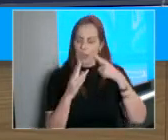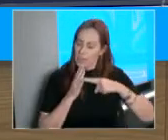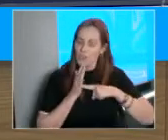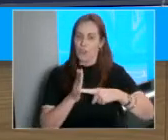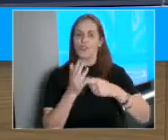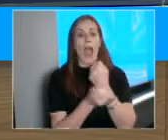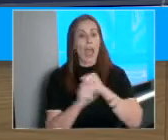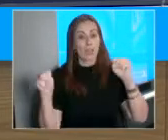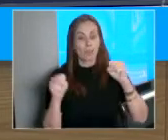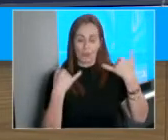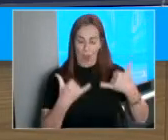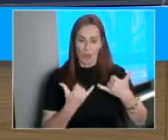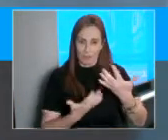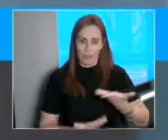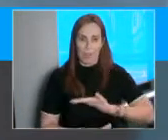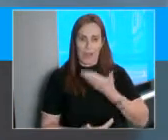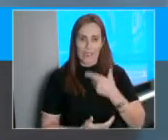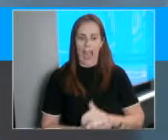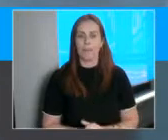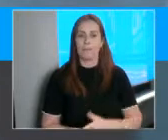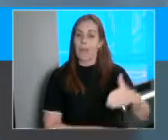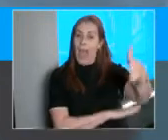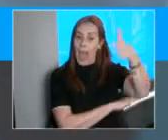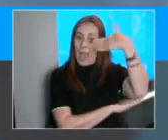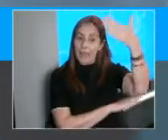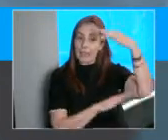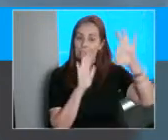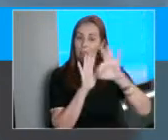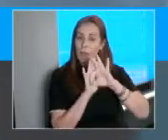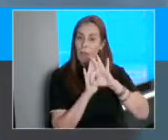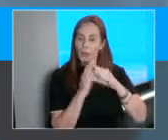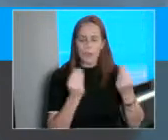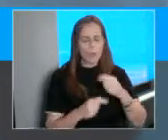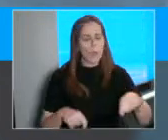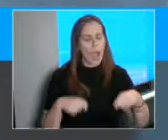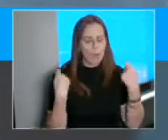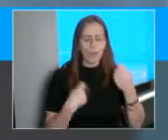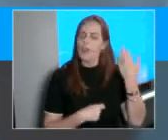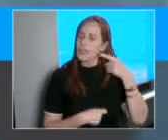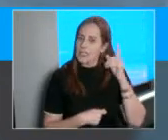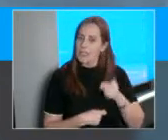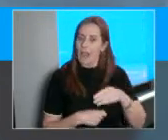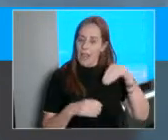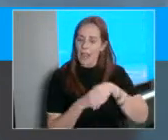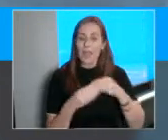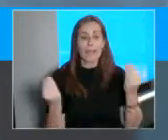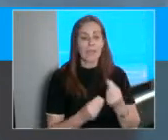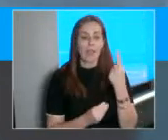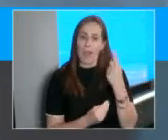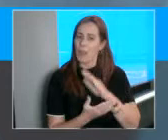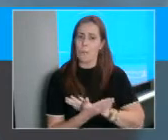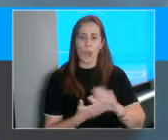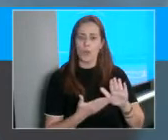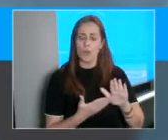את העצמאות שזה עתה הושגה. הדגל כסמל, כצופן תרבותי, היה צריך להכיל מרכיב אחד